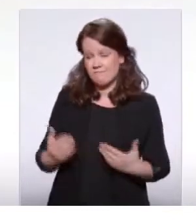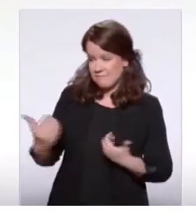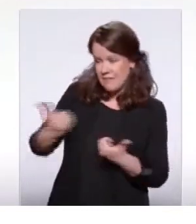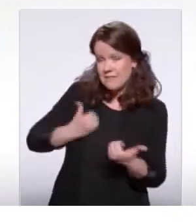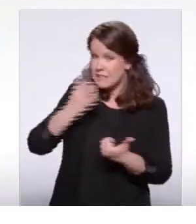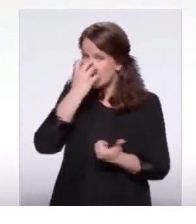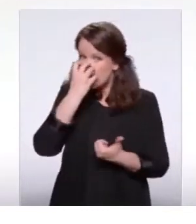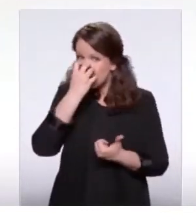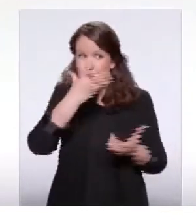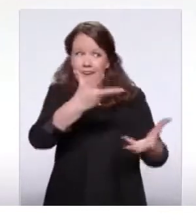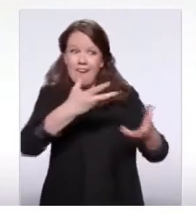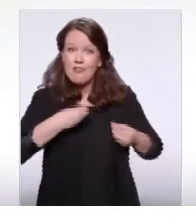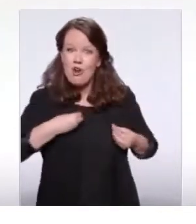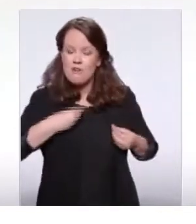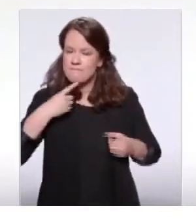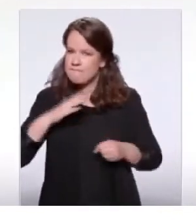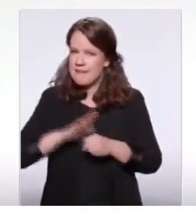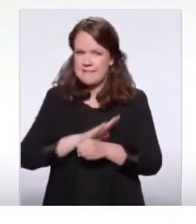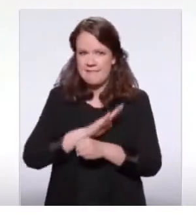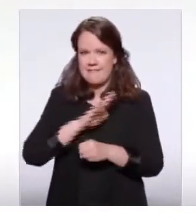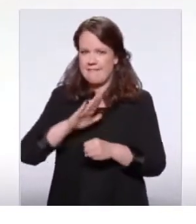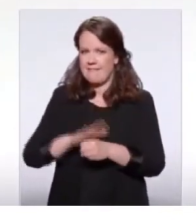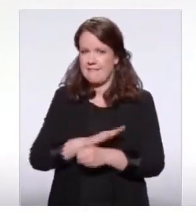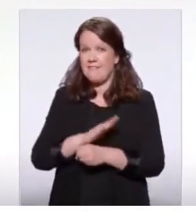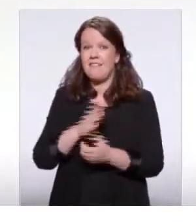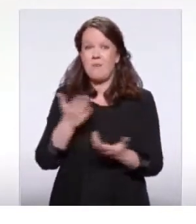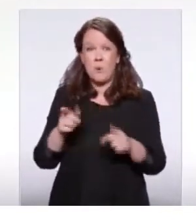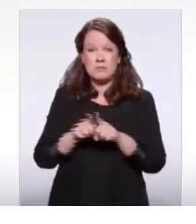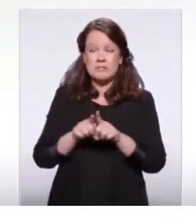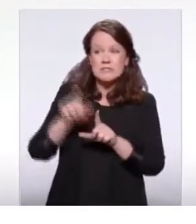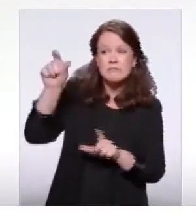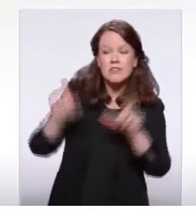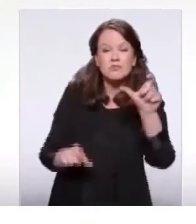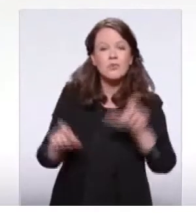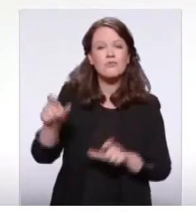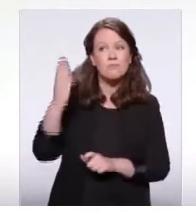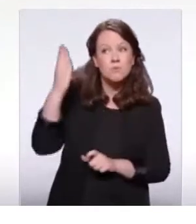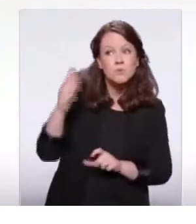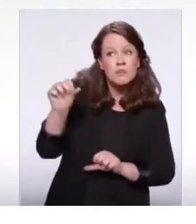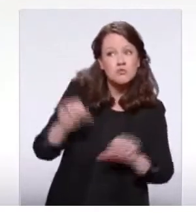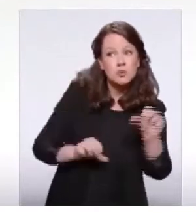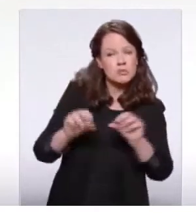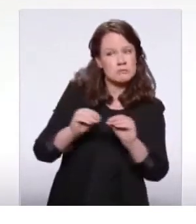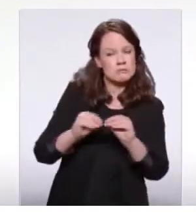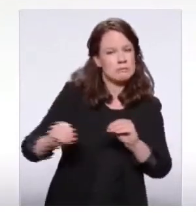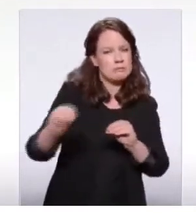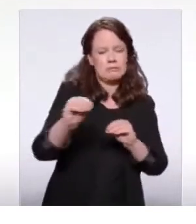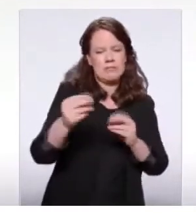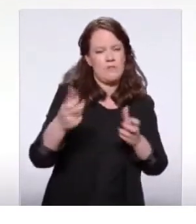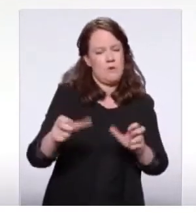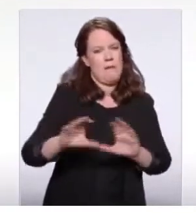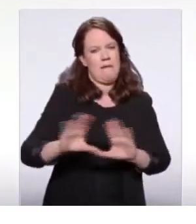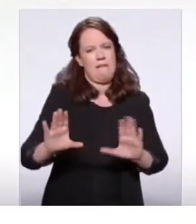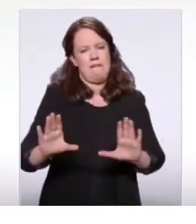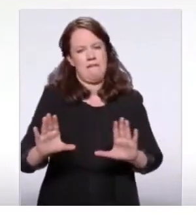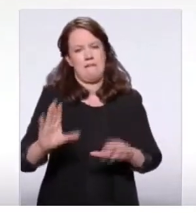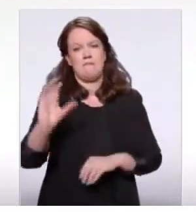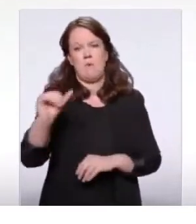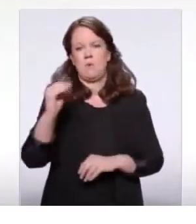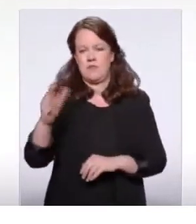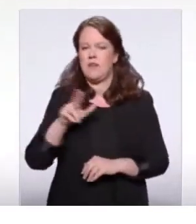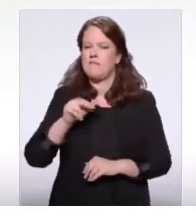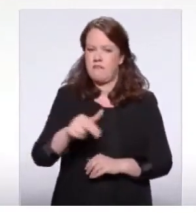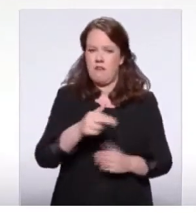réanimation, sans trop déprogrammer, ils sont et seront appuyés dans les prochains jours par des